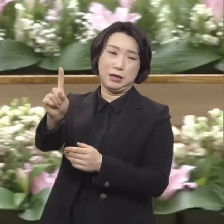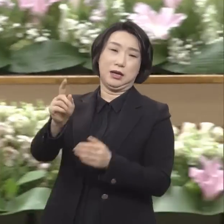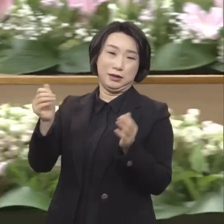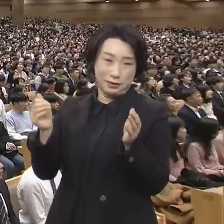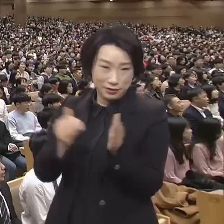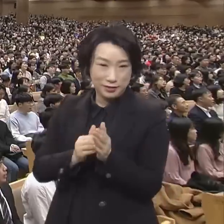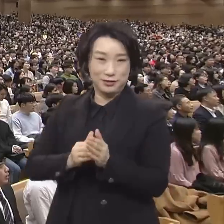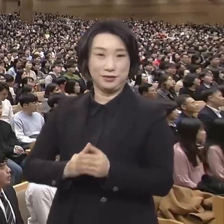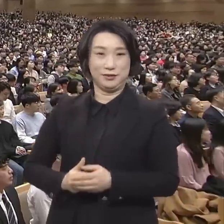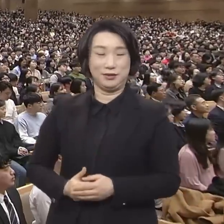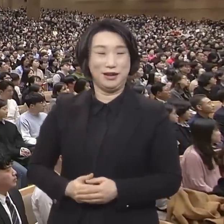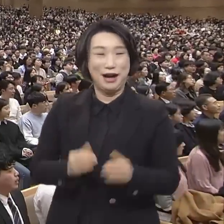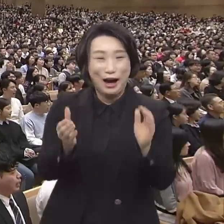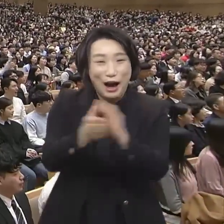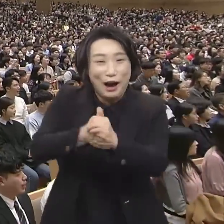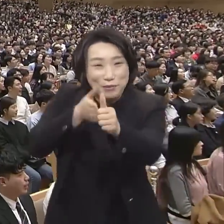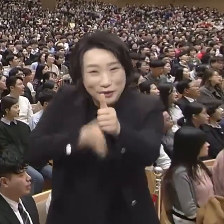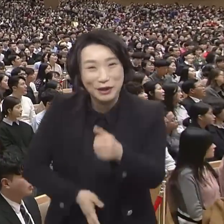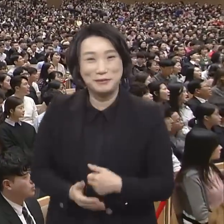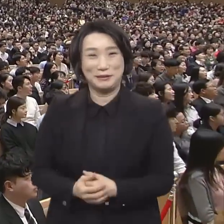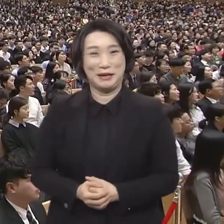거야. 아멘에.